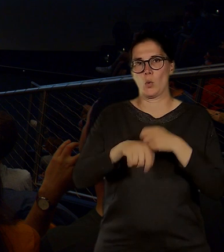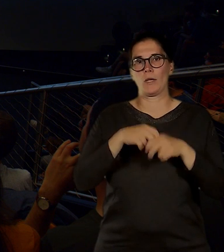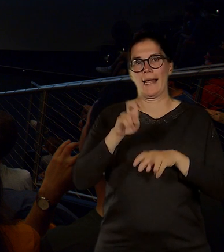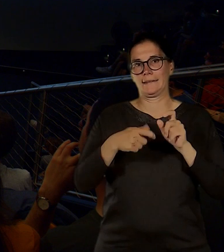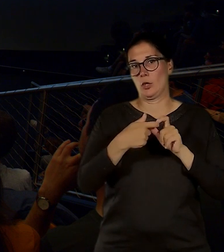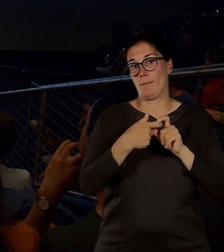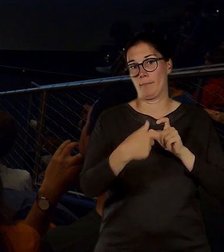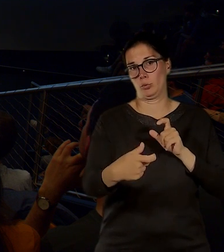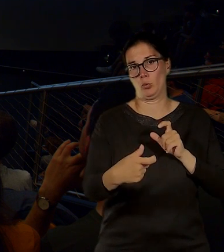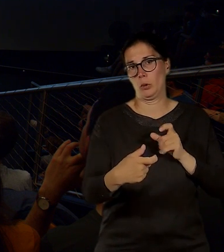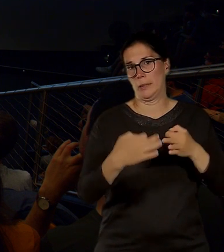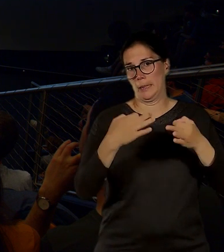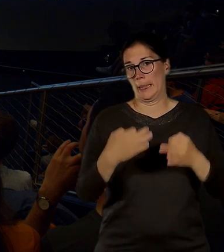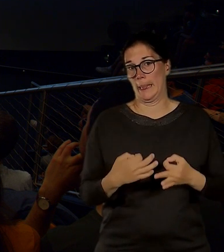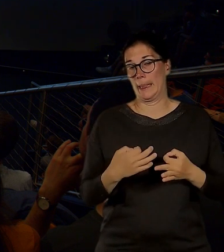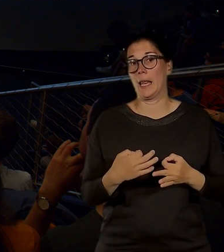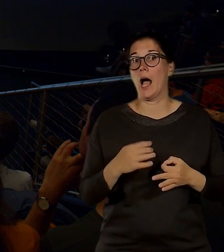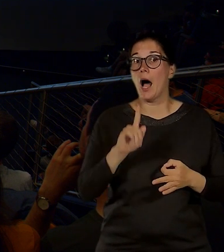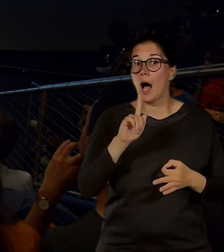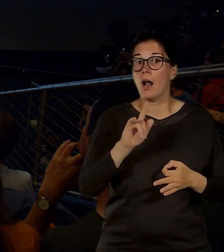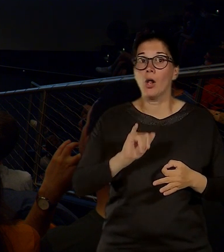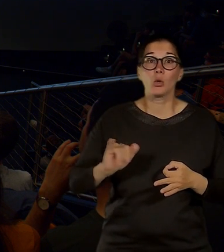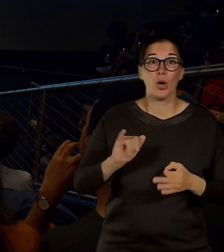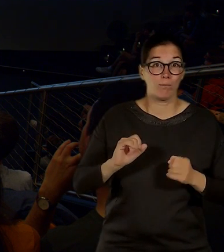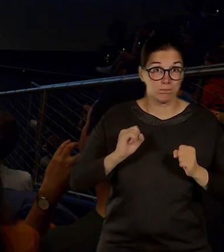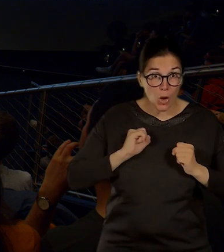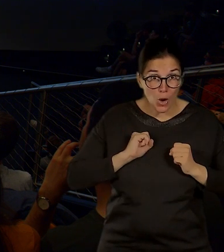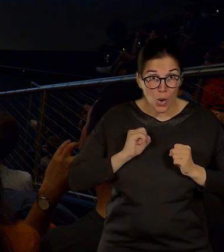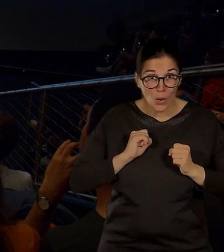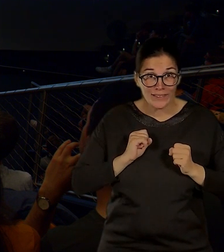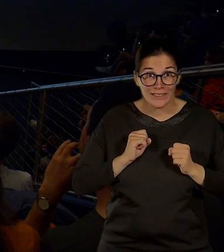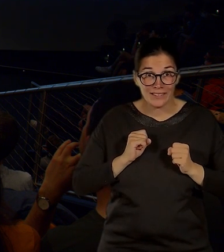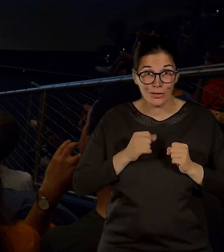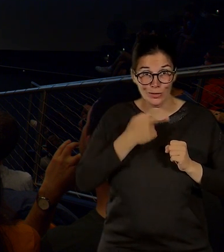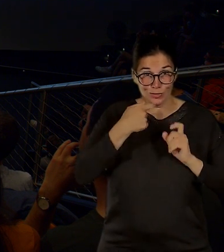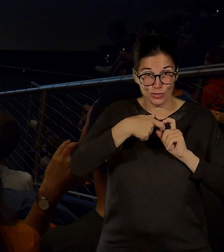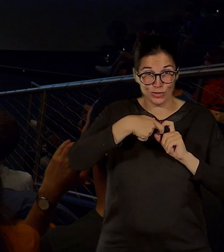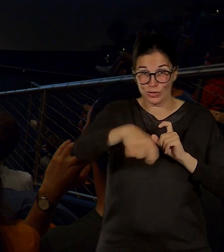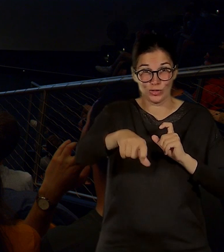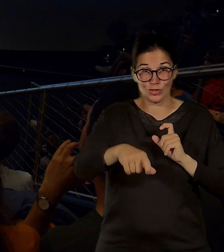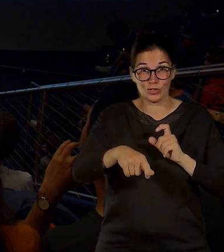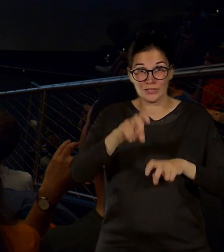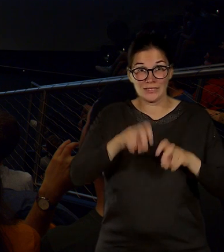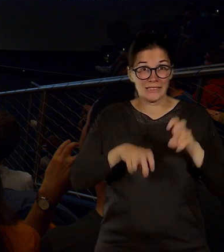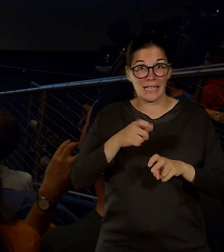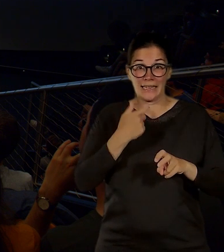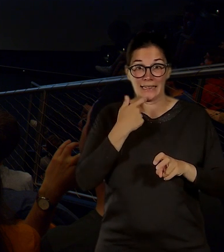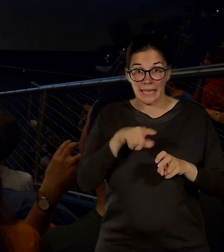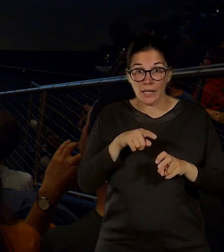ale pro lidi, kteří se třeba bojí v tom cyklopruhu, máme možnost bezpečného vedení